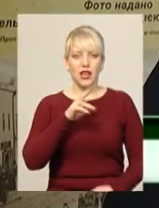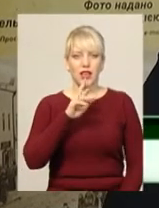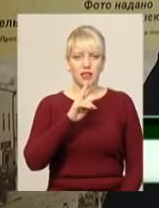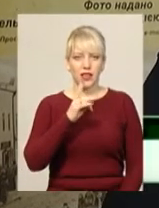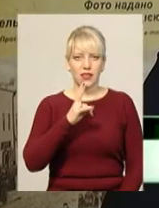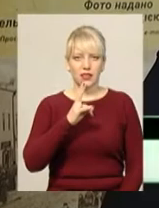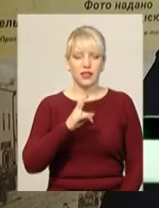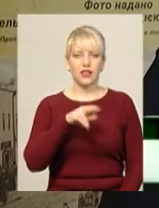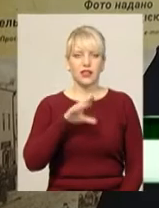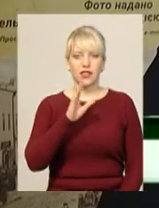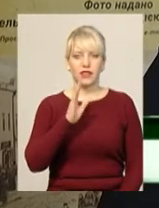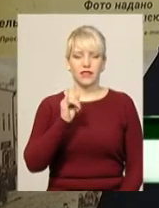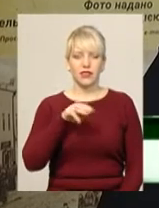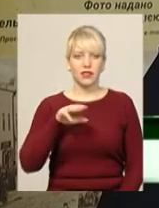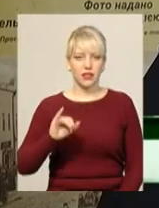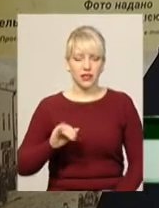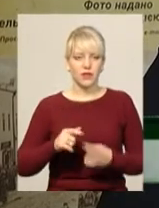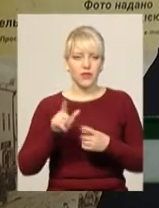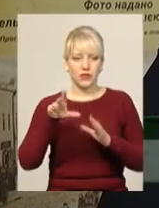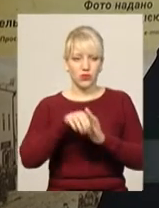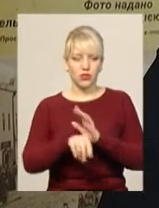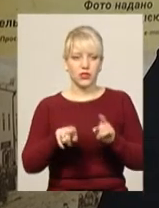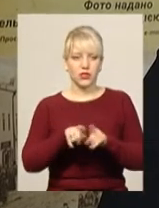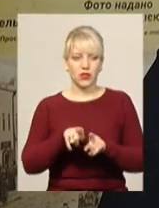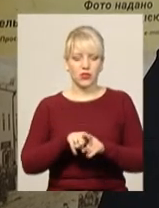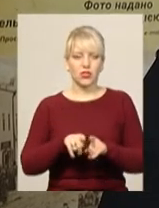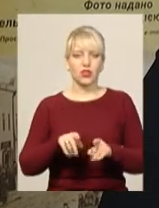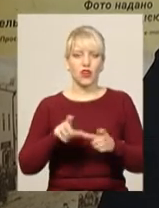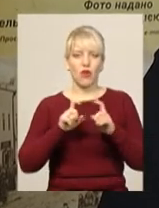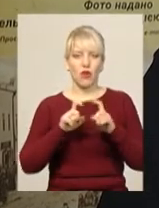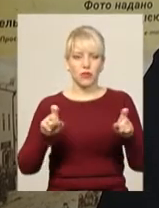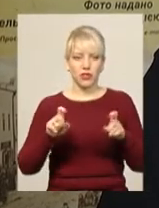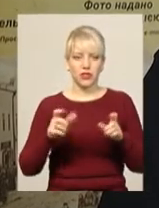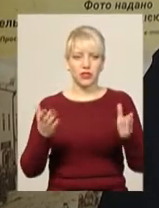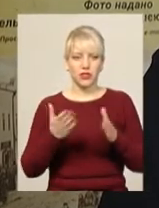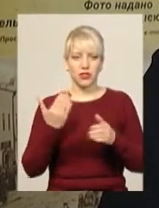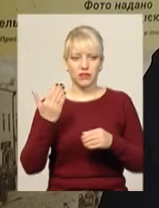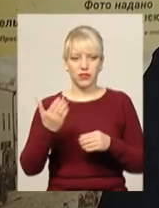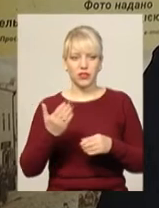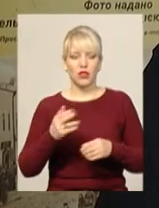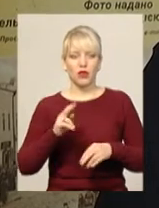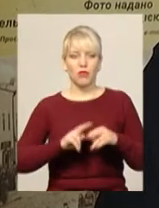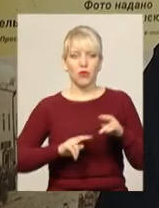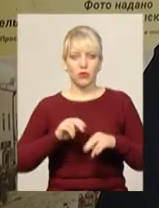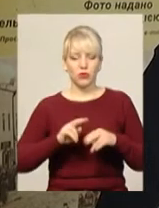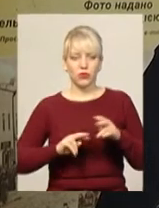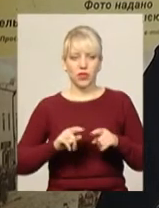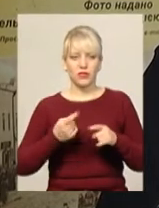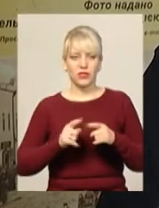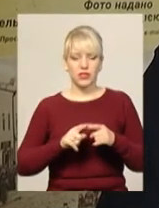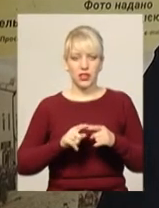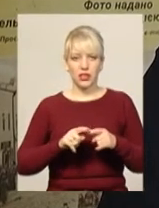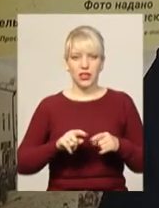образ Кам'янця-Подільського. І туди включені також об'єкти, які він побудував. Це